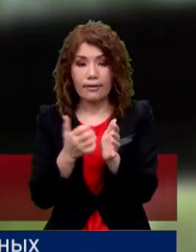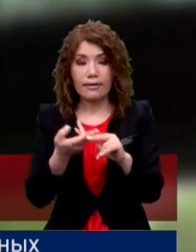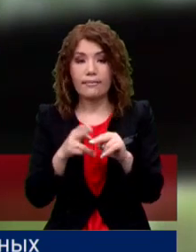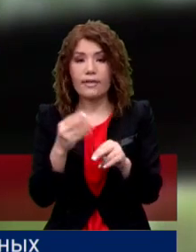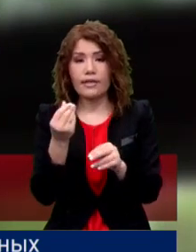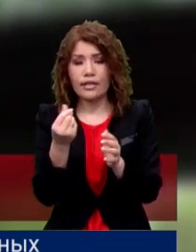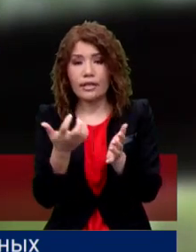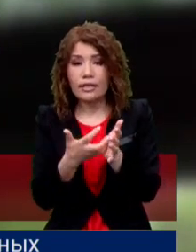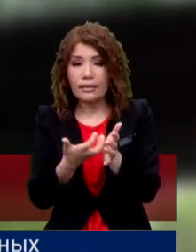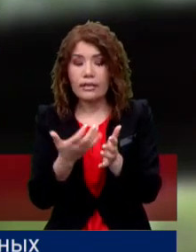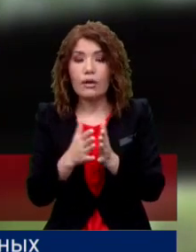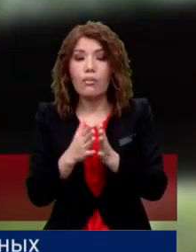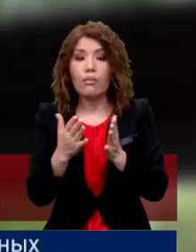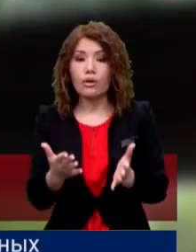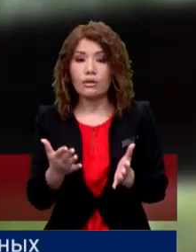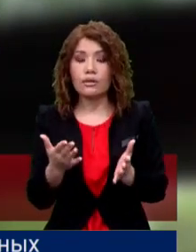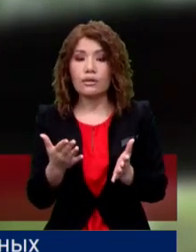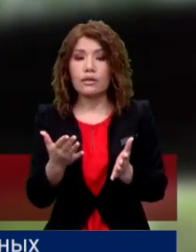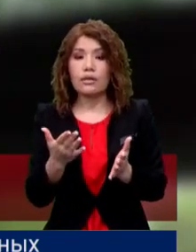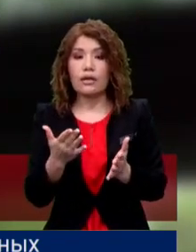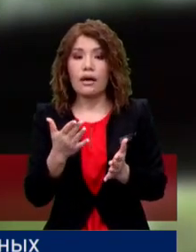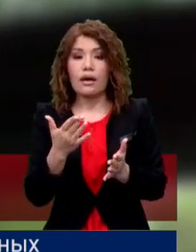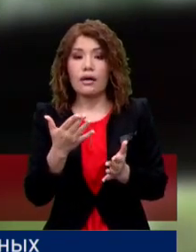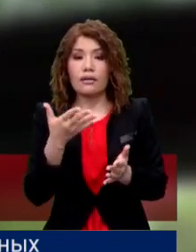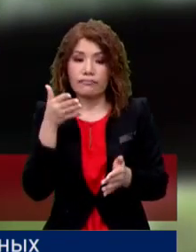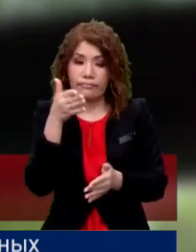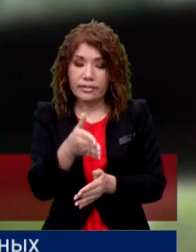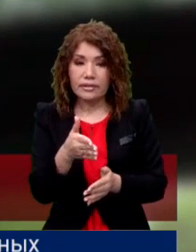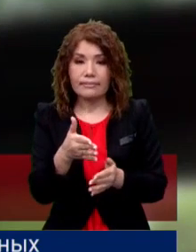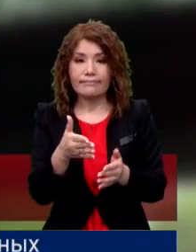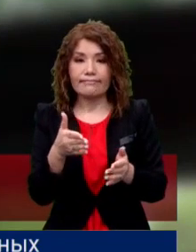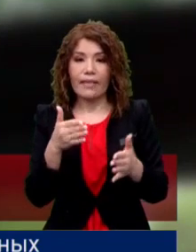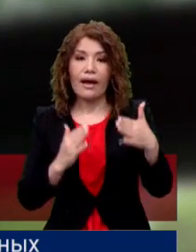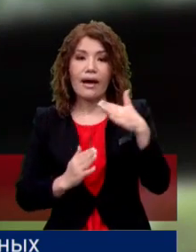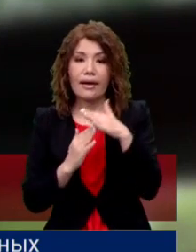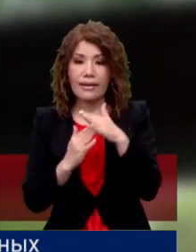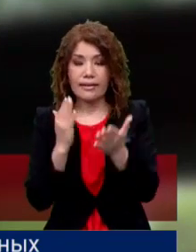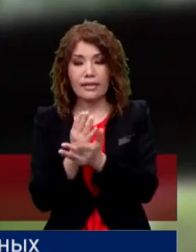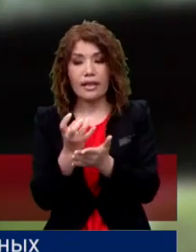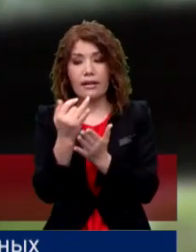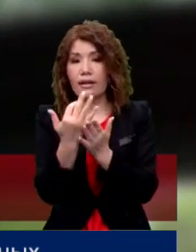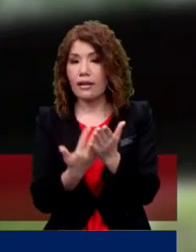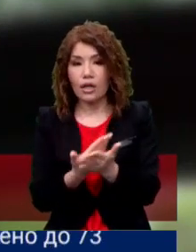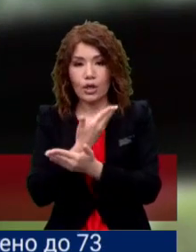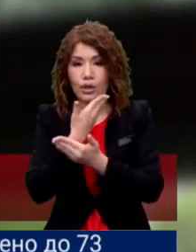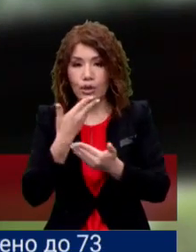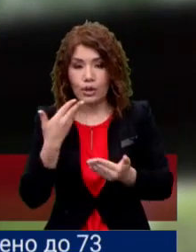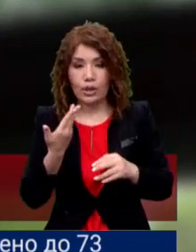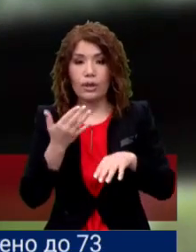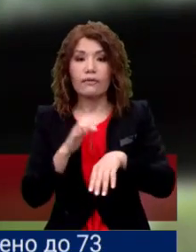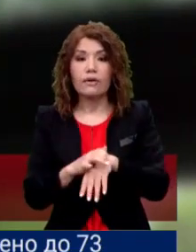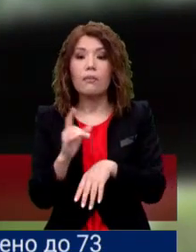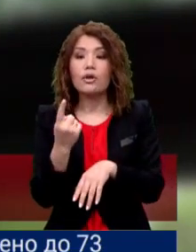ақшаға, қаржыға деген қол жетімділігін шектейін деп тұр. Бұған ешқандай альтернатива ұсынылып отырған жоқ. Неге?